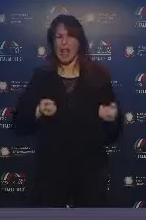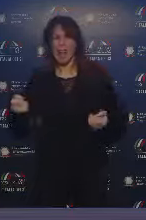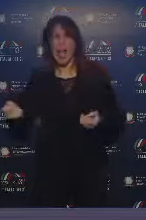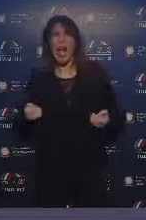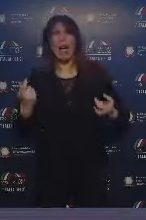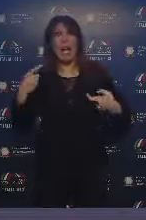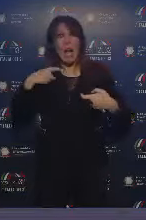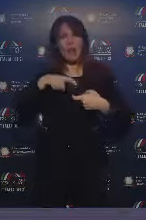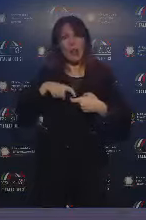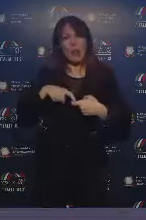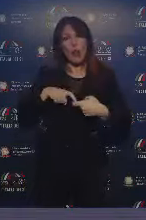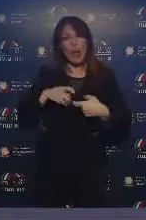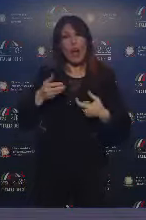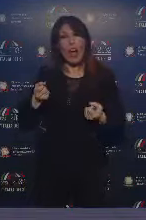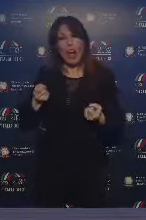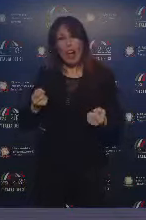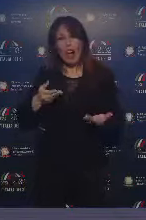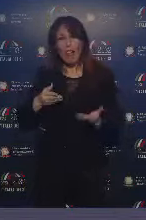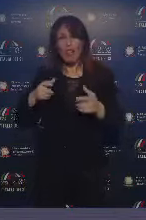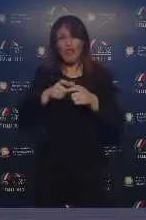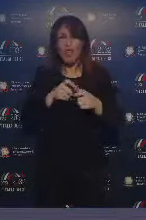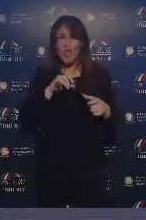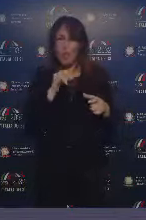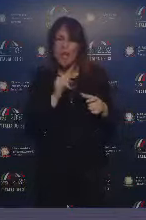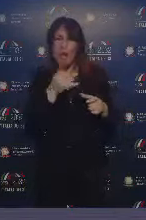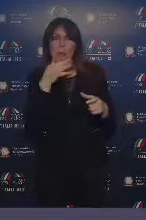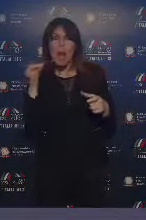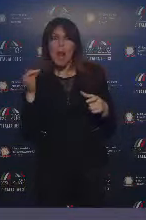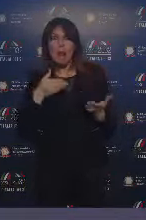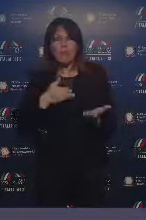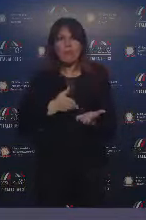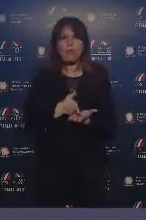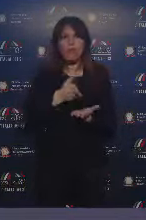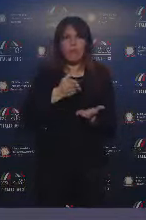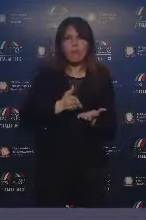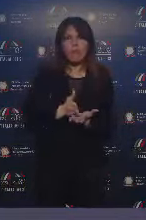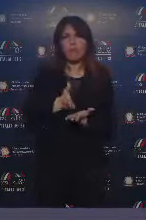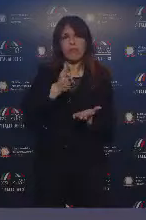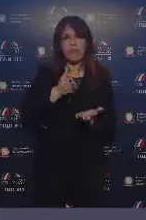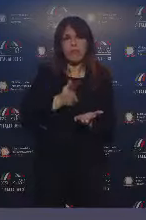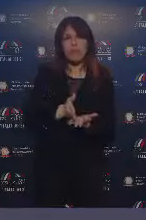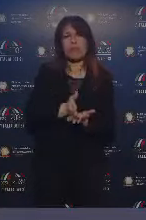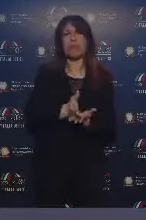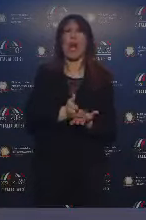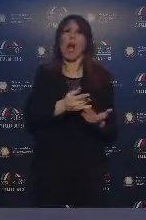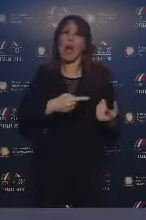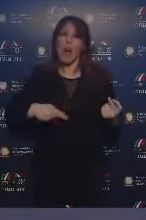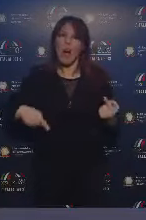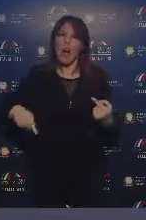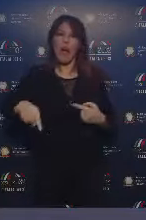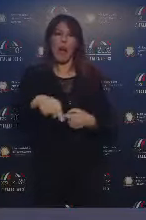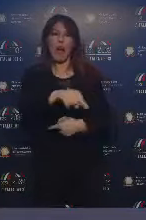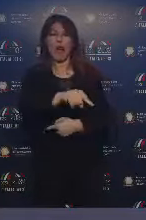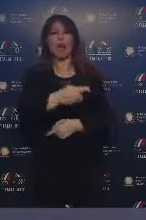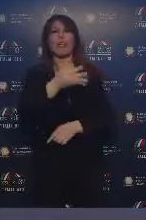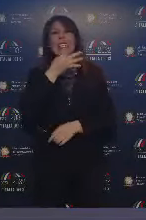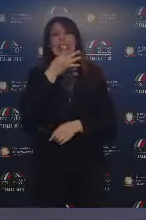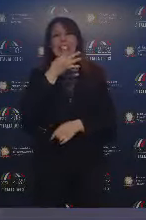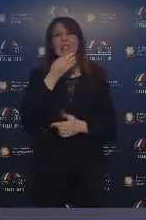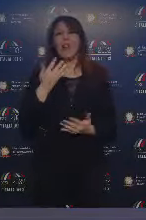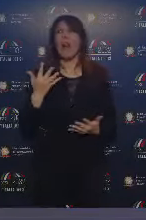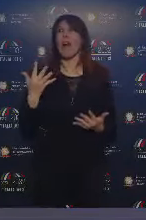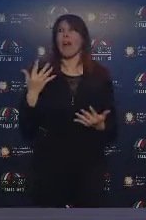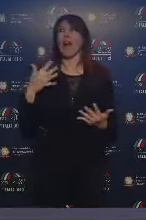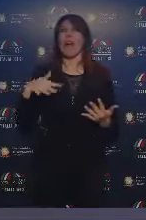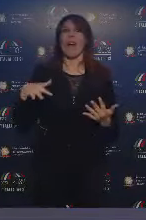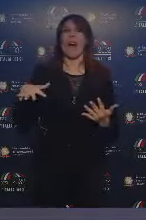attraversano il centro di un piccolo e straordinario paese avere un un'alternativa significa tornare a respirare